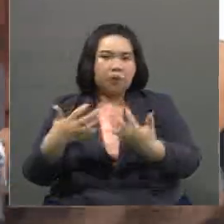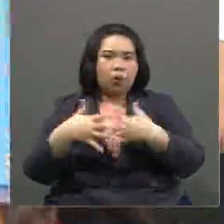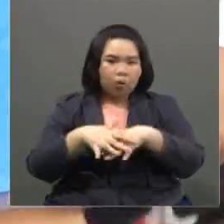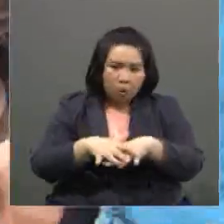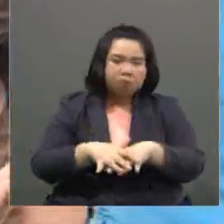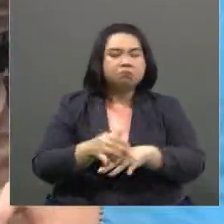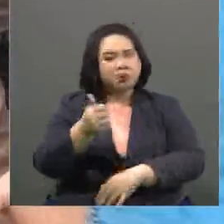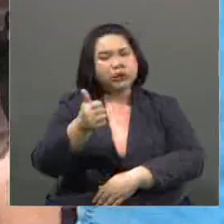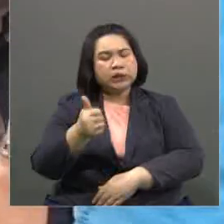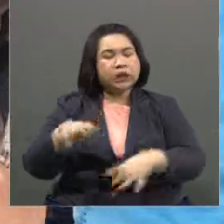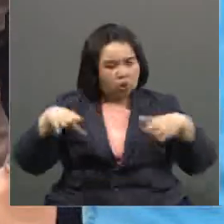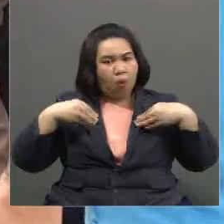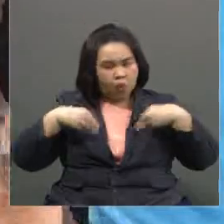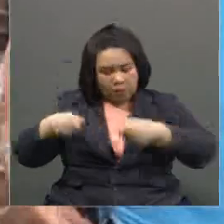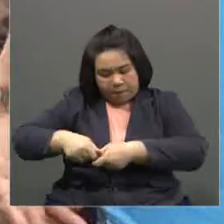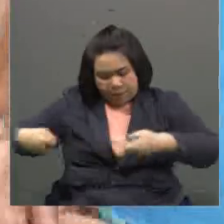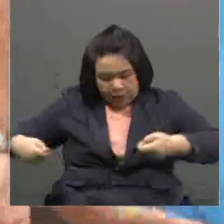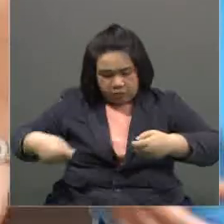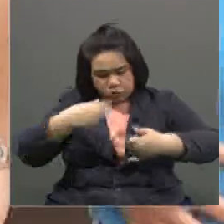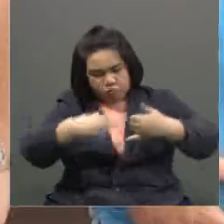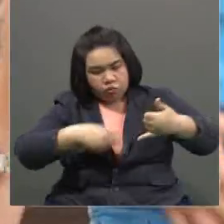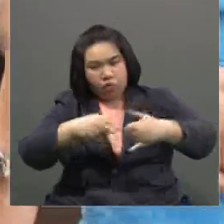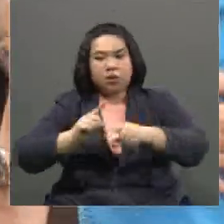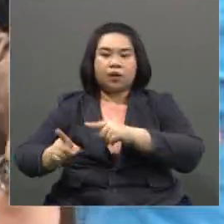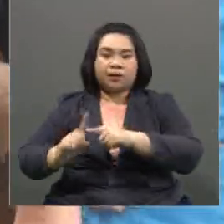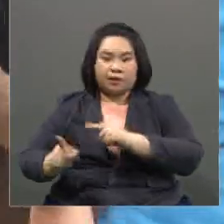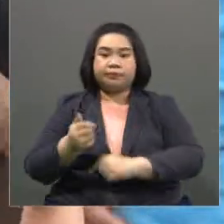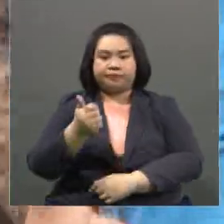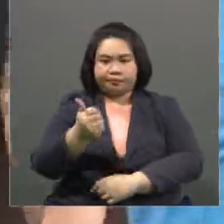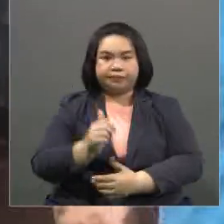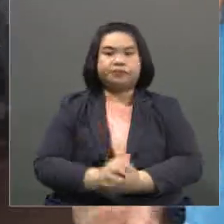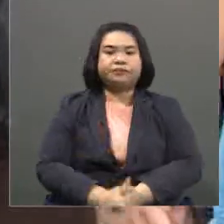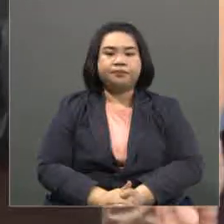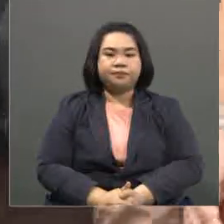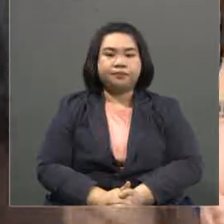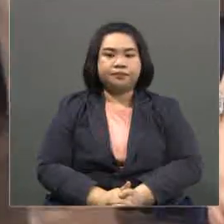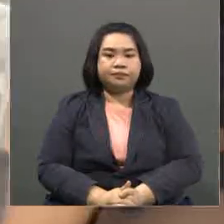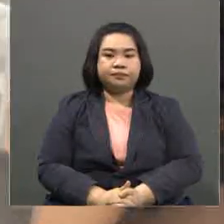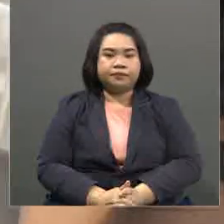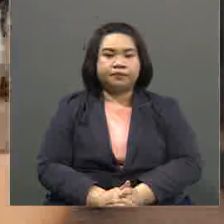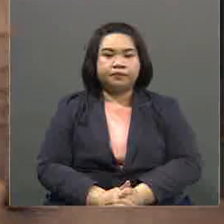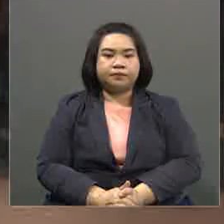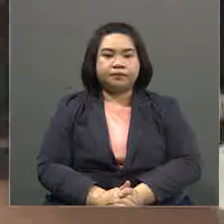ความร่วมมือกับเจ้าหน้าที่ตำรวจในการตรวจร่างกายและก็สัมภาระก่อนเข้าพื้นที่